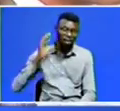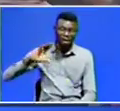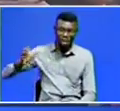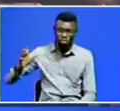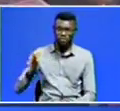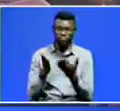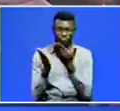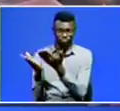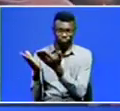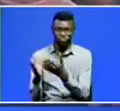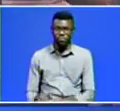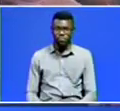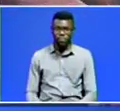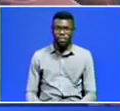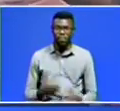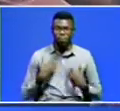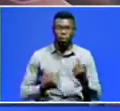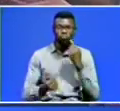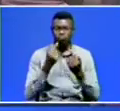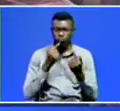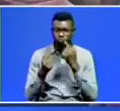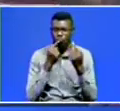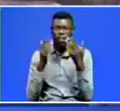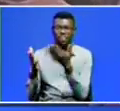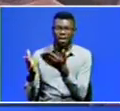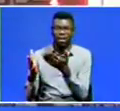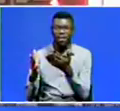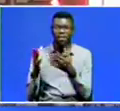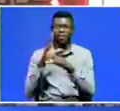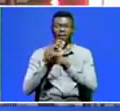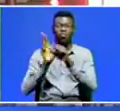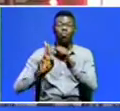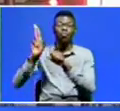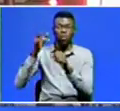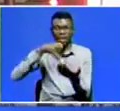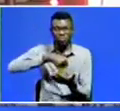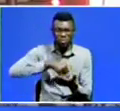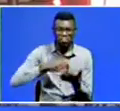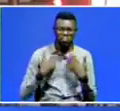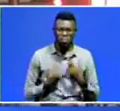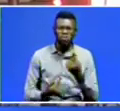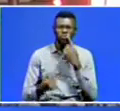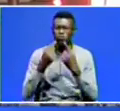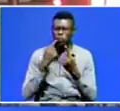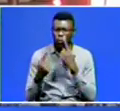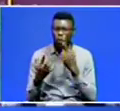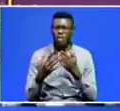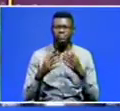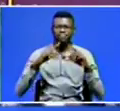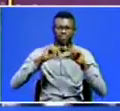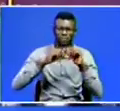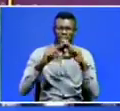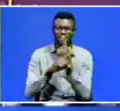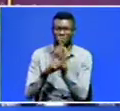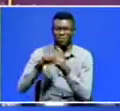marehemu. Wanenaji kwenye mazishi hayo yaliyohudhuriwa na Rais Uhuru Kenyatta walikuwa na mambo ya kukumbuka uhai wa